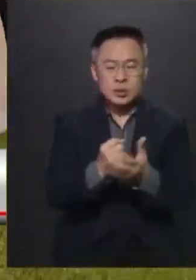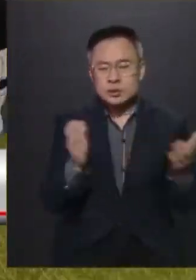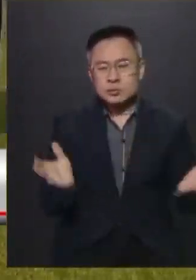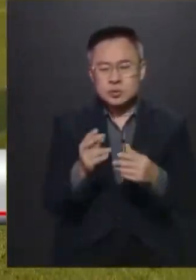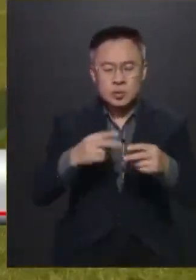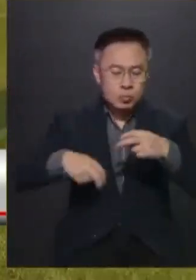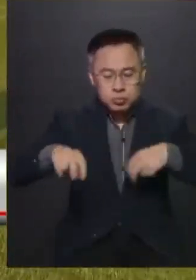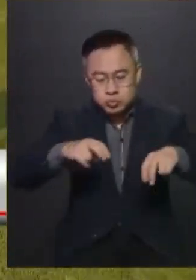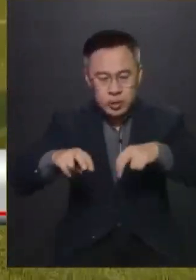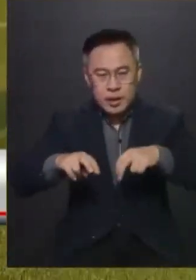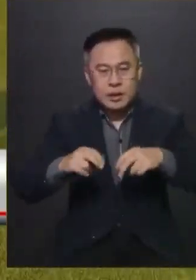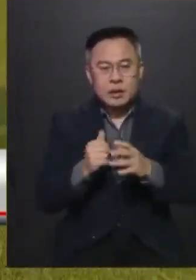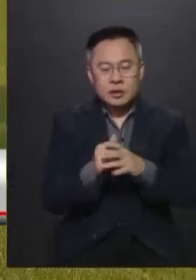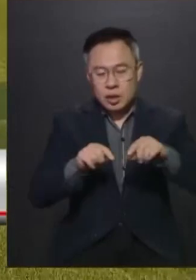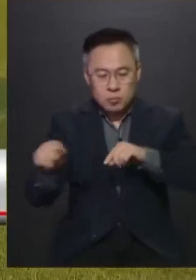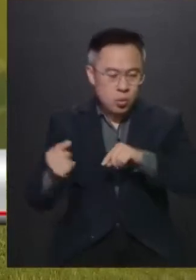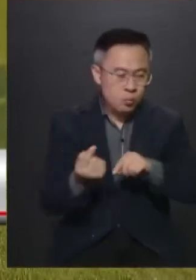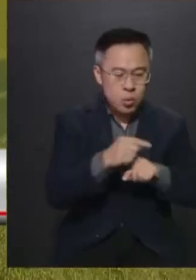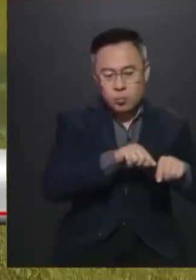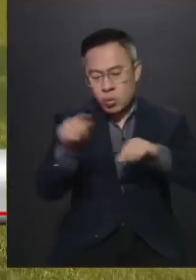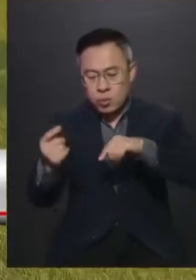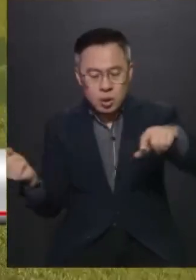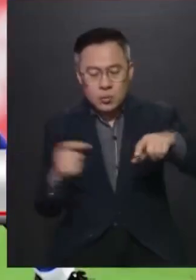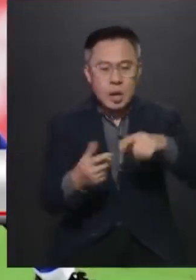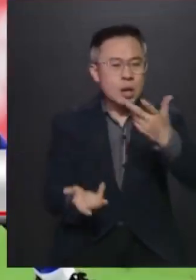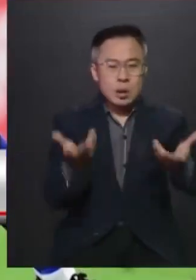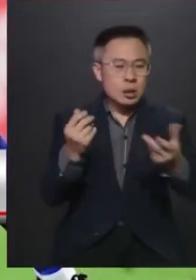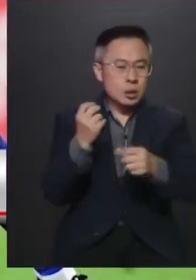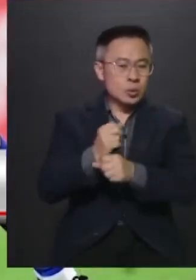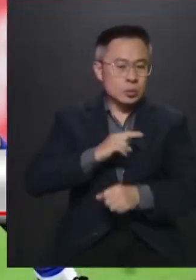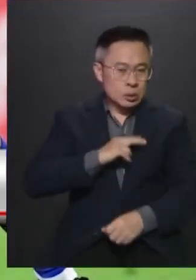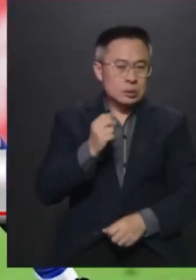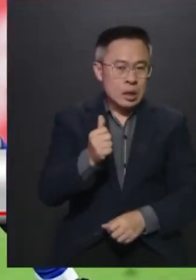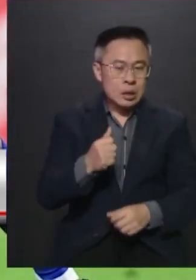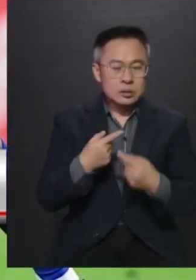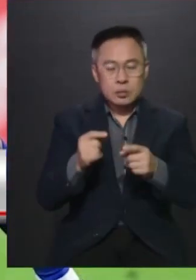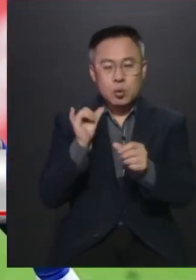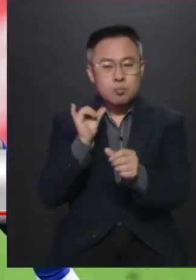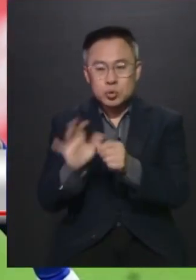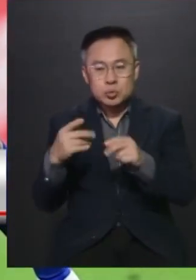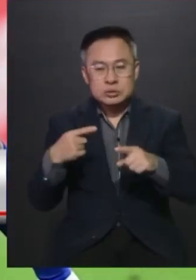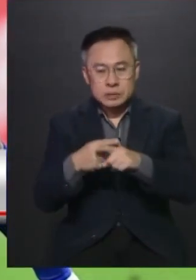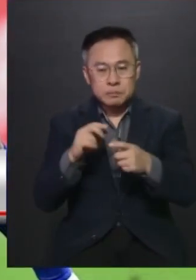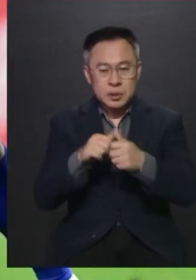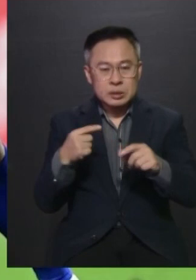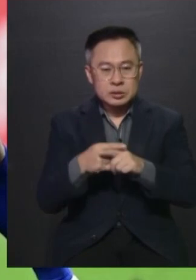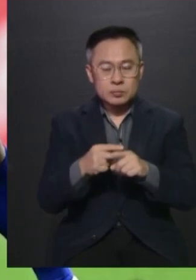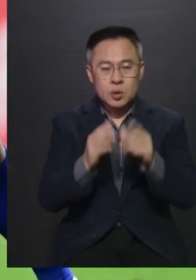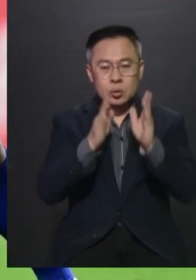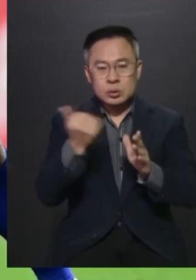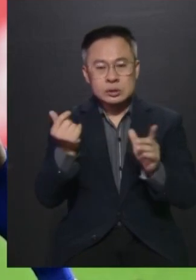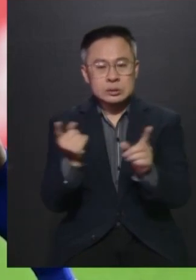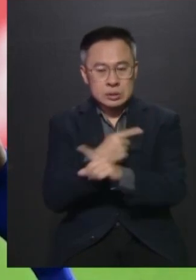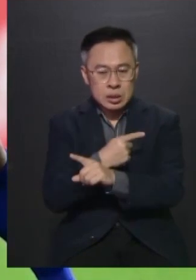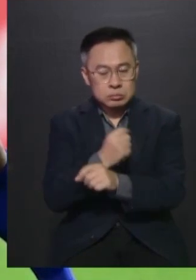าจะเป็นเรื่องของจังหวะการมีส่วนร่วมกันแอสซิสต์ให้กับเพื่อนหร ือ แม้แต่การยิงเองนะคะแล้วก็มันน่าเสียดายจริงๆอ่ะนะเพราะว่